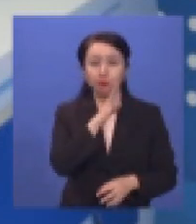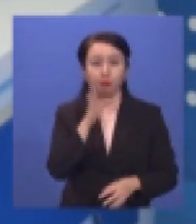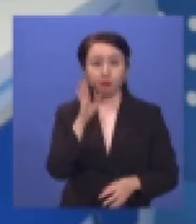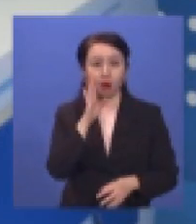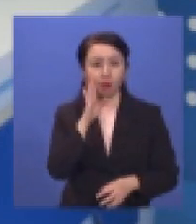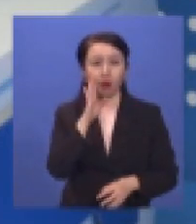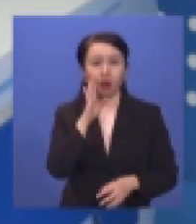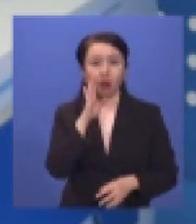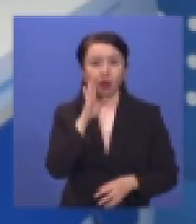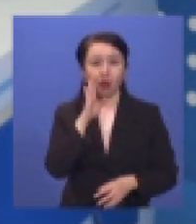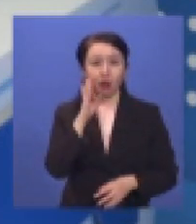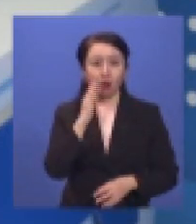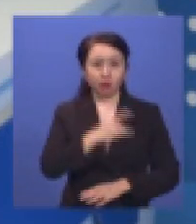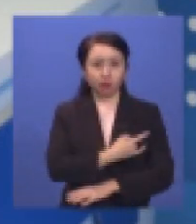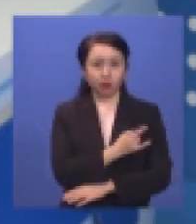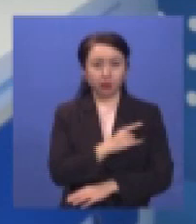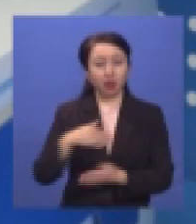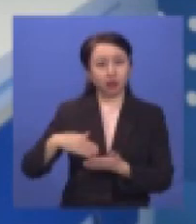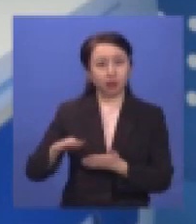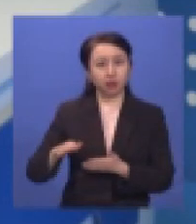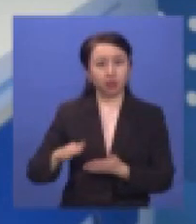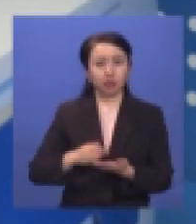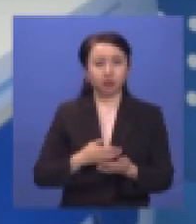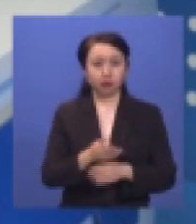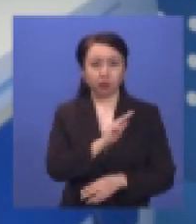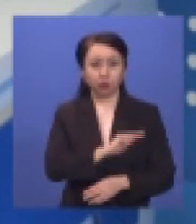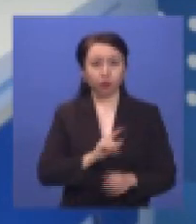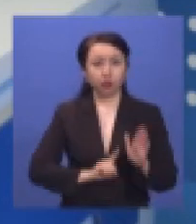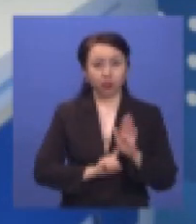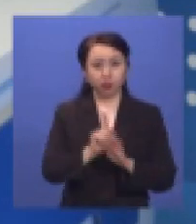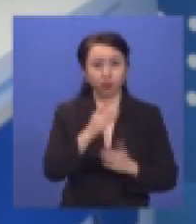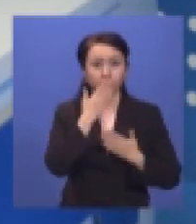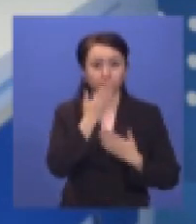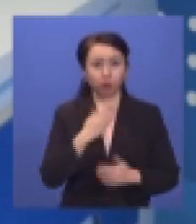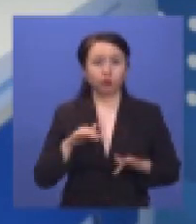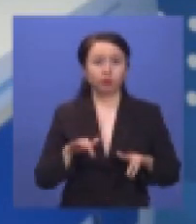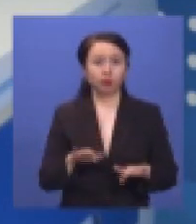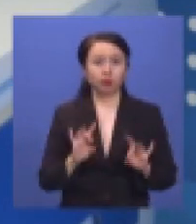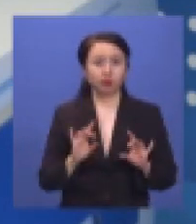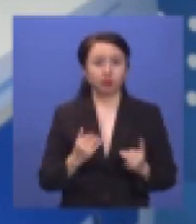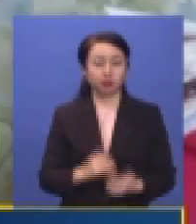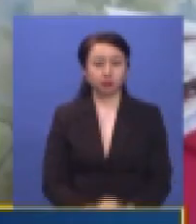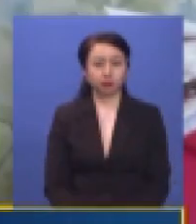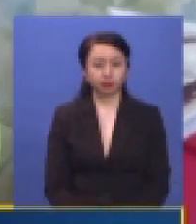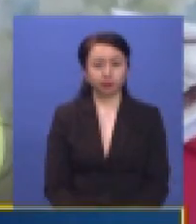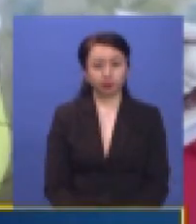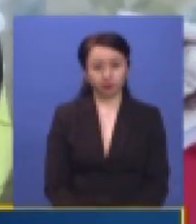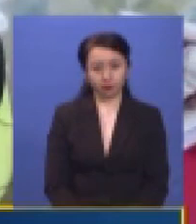декрете отказалась от выхода на прежнее место работы и занялась любимым делом. Каким, расскажет Анастасия Дроняк.